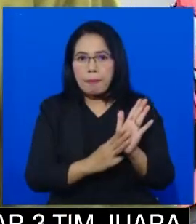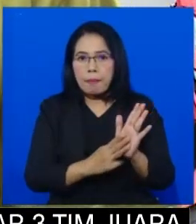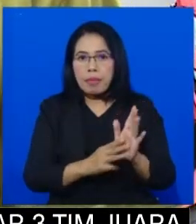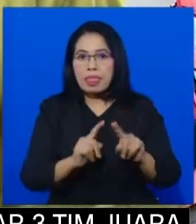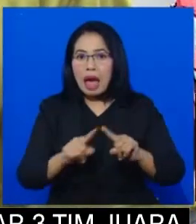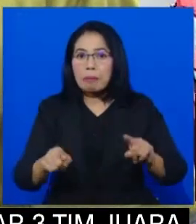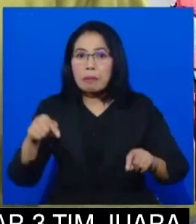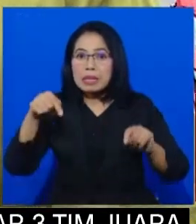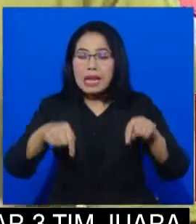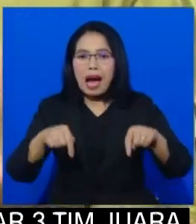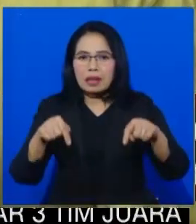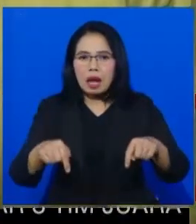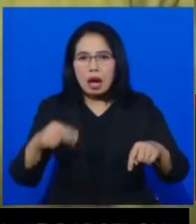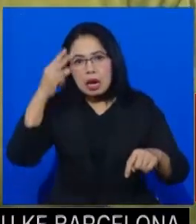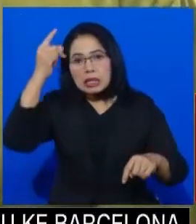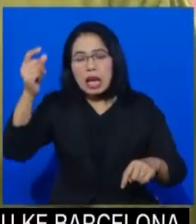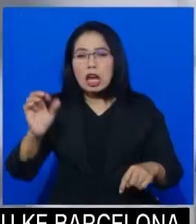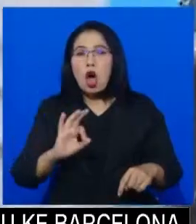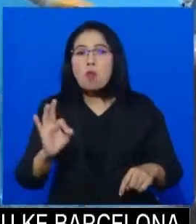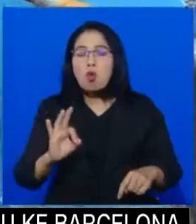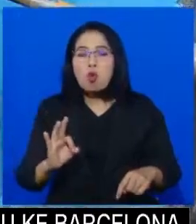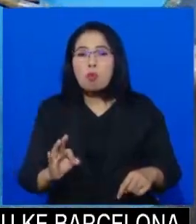sekarang rencana itu belum terrealisasi.